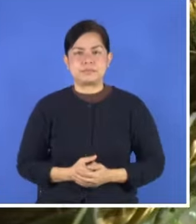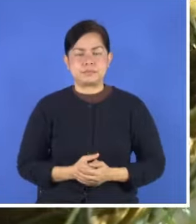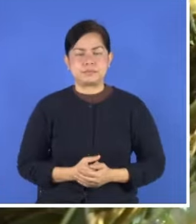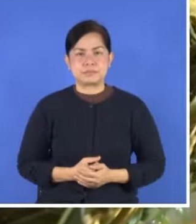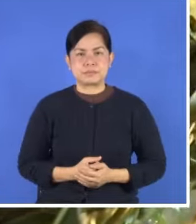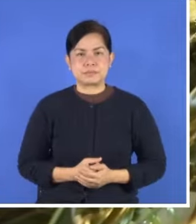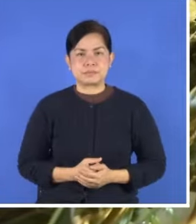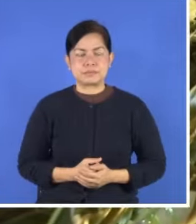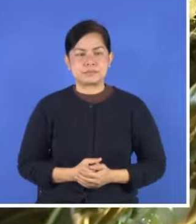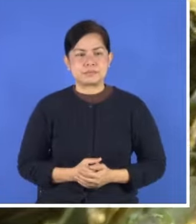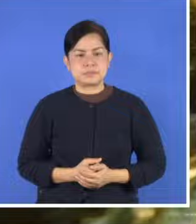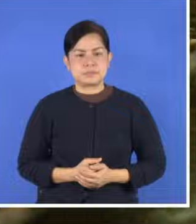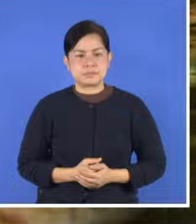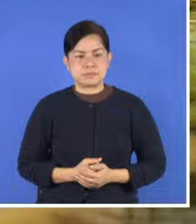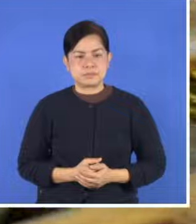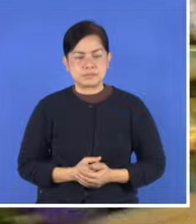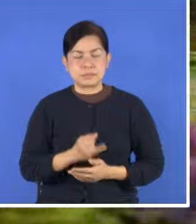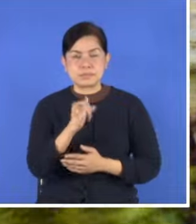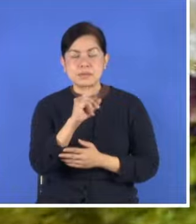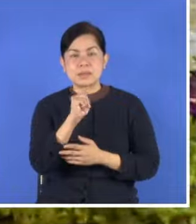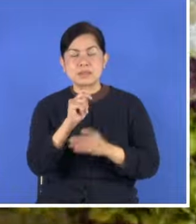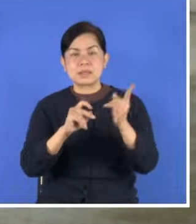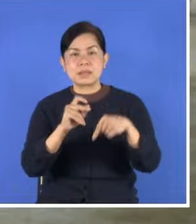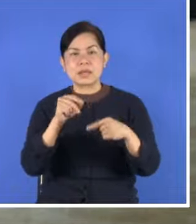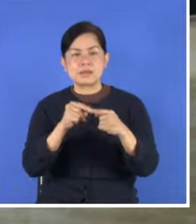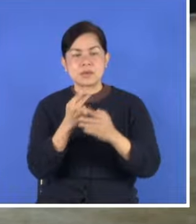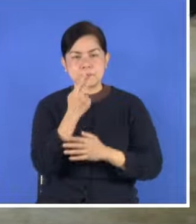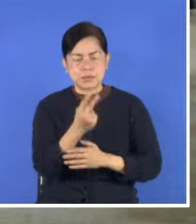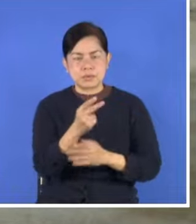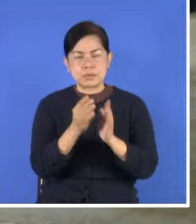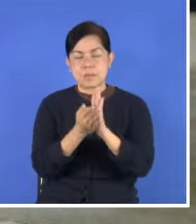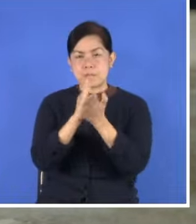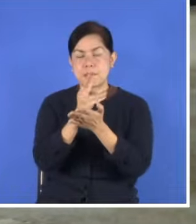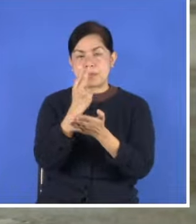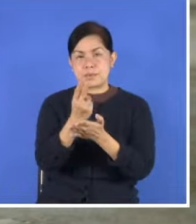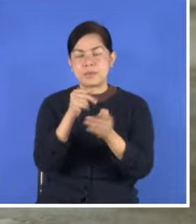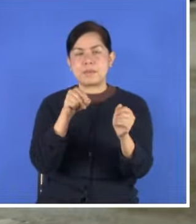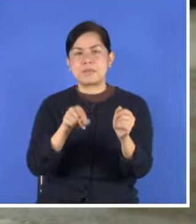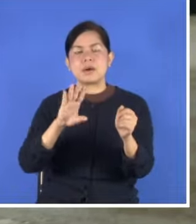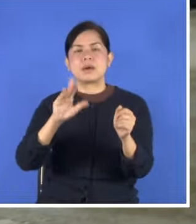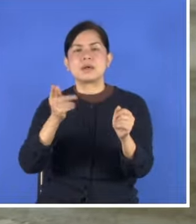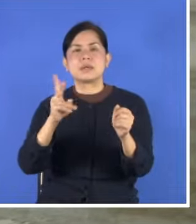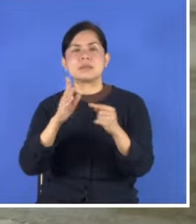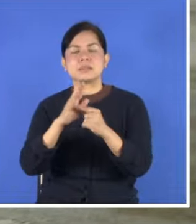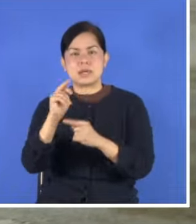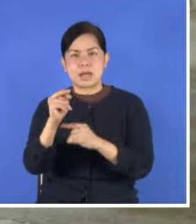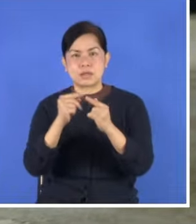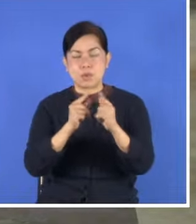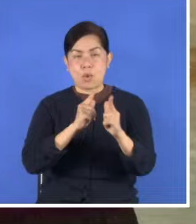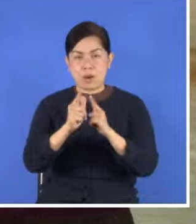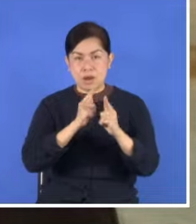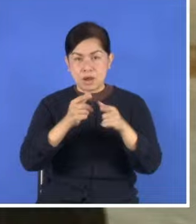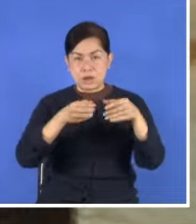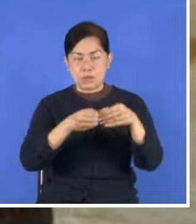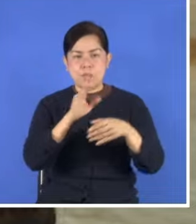ใต้น้ำมันเออพิธีใต้น้ำมันขยับไปที่เลยค่ะอำเภอเชียงคานค่ะนักท่องเที่ยวจำนวนมากก็มา